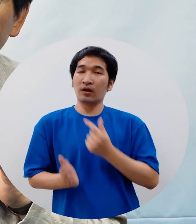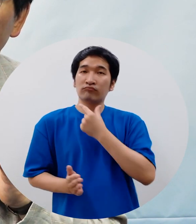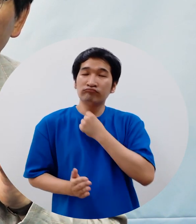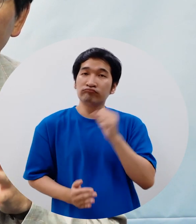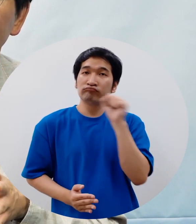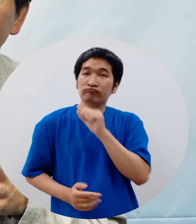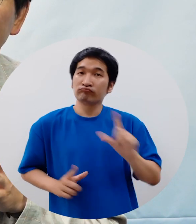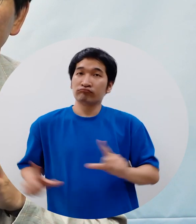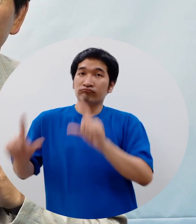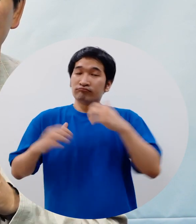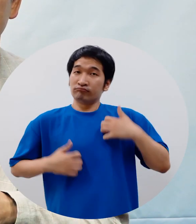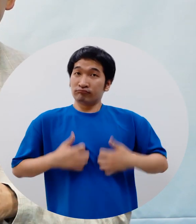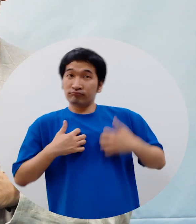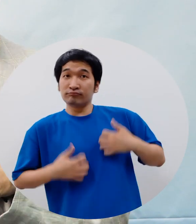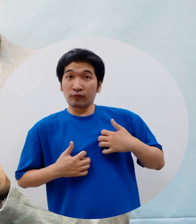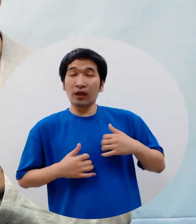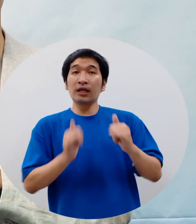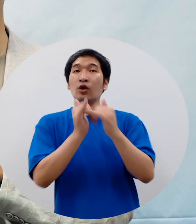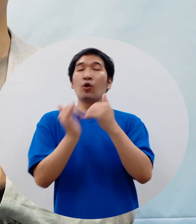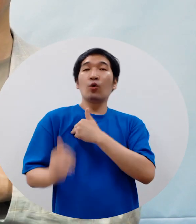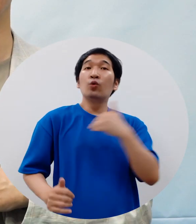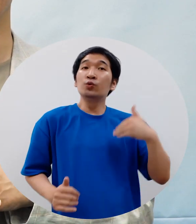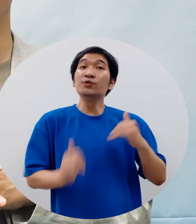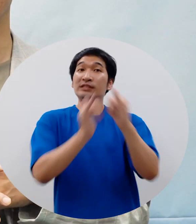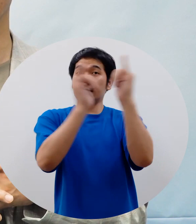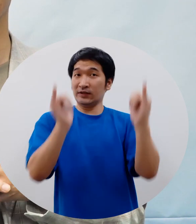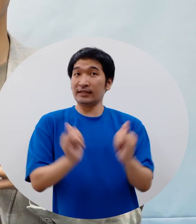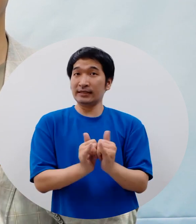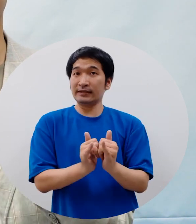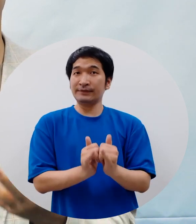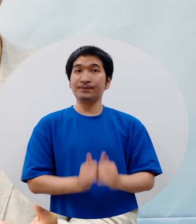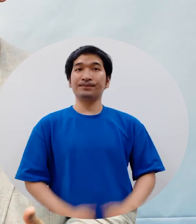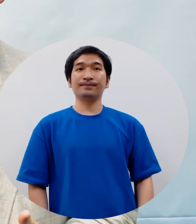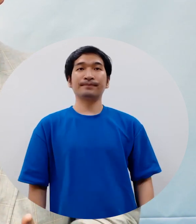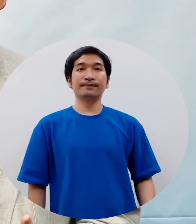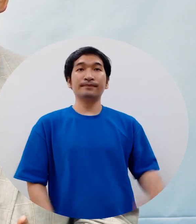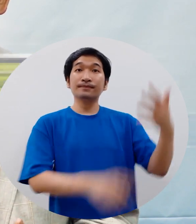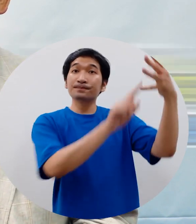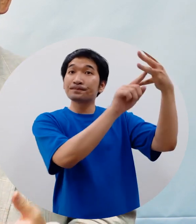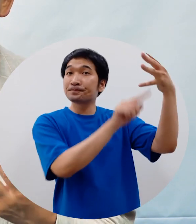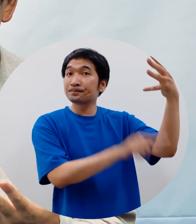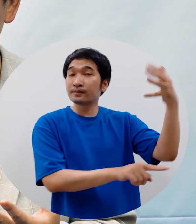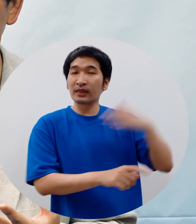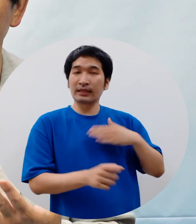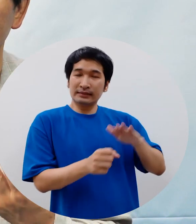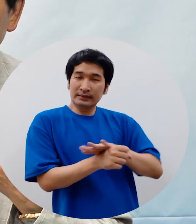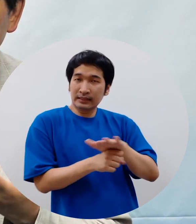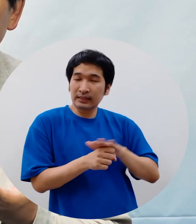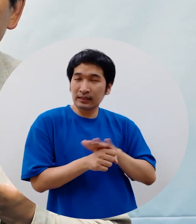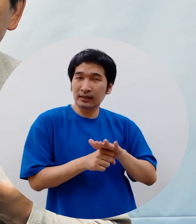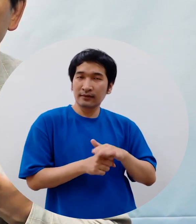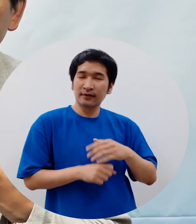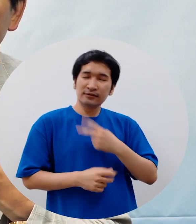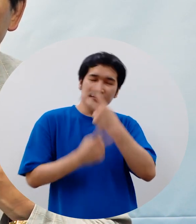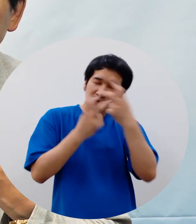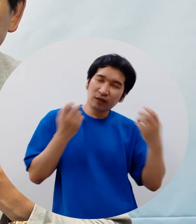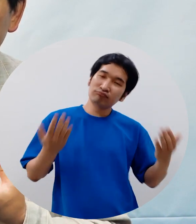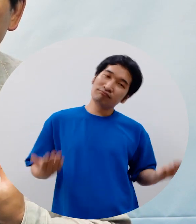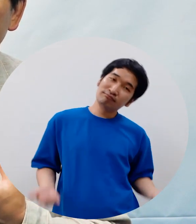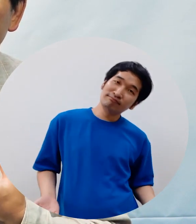본인이 원하는 취미생활을 할 수 있는 그런 여유로운 사회. 8시간은